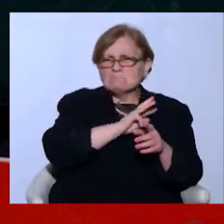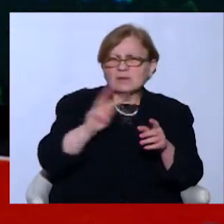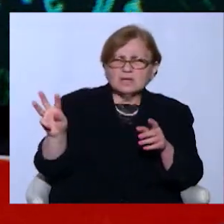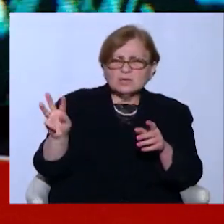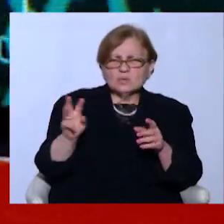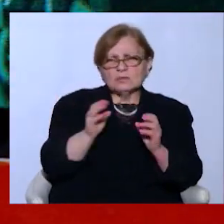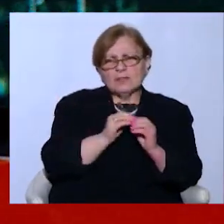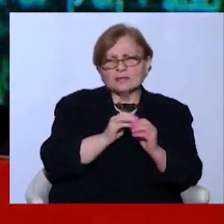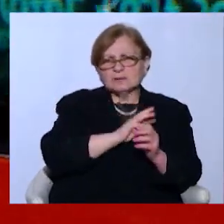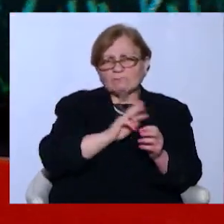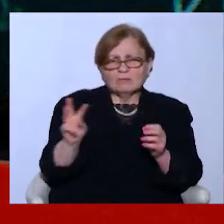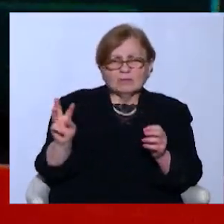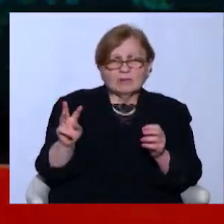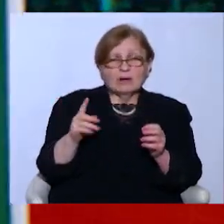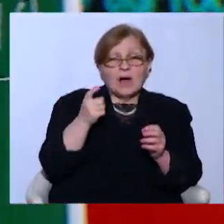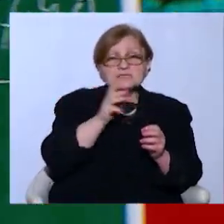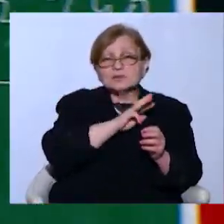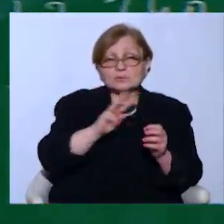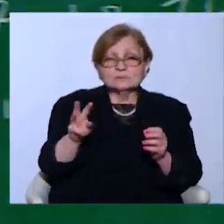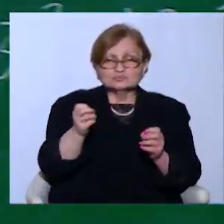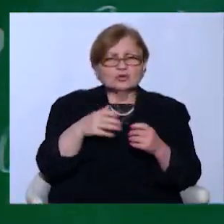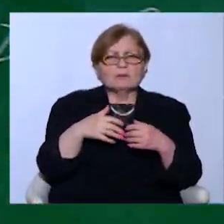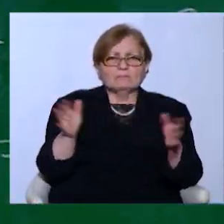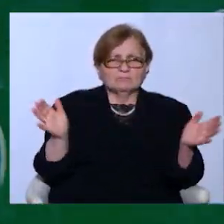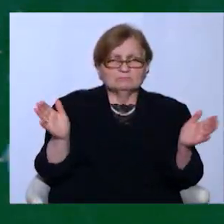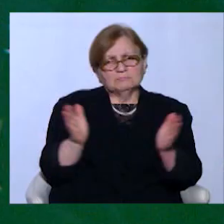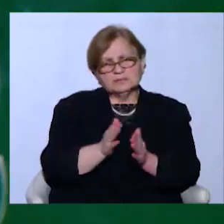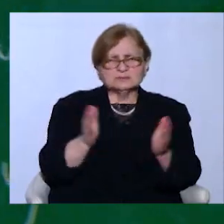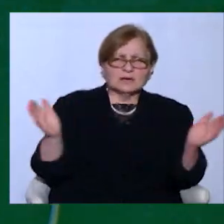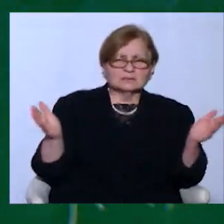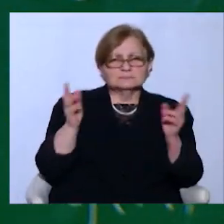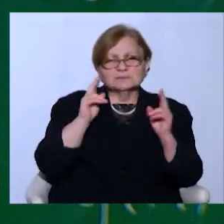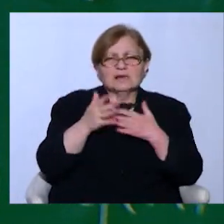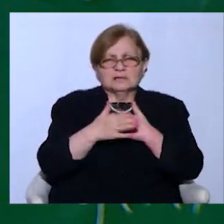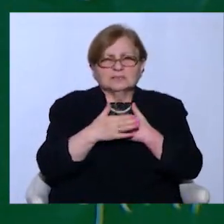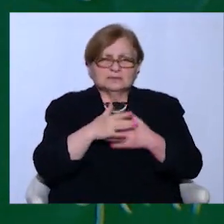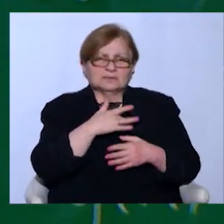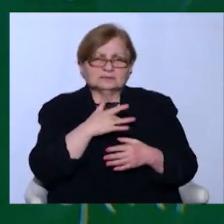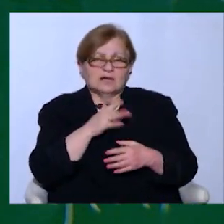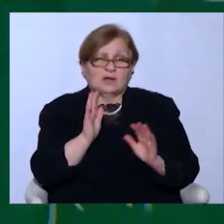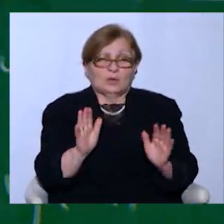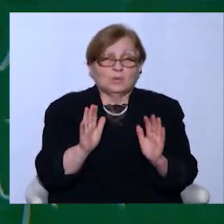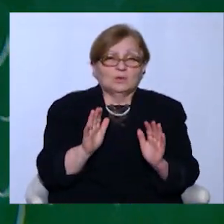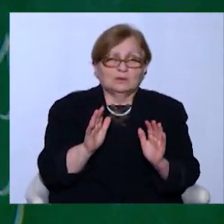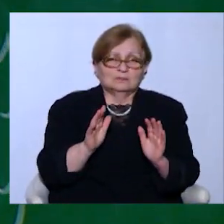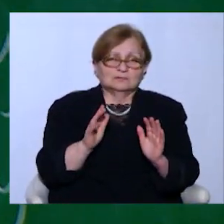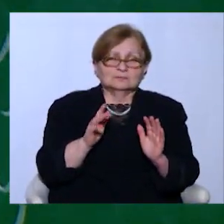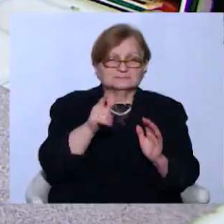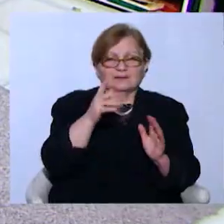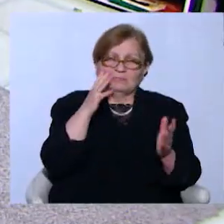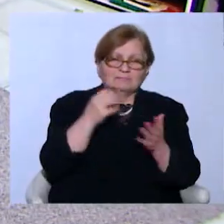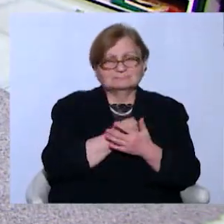ათეულ მილიონებში, თუ ასეულ მილიონებში? შეიძლება კიდე ცოტა ნაკლები, ცოტა მეტი, აი დაახლოებით შეეცადეთ, აი გაარტყათ, როგორც